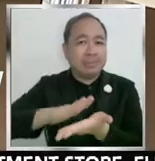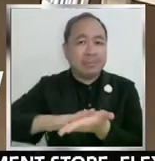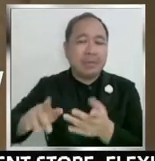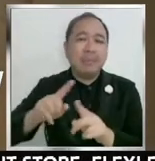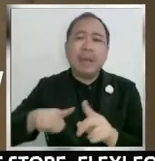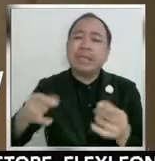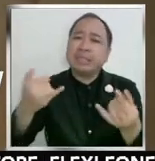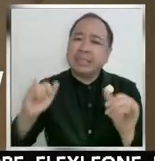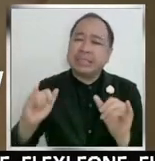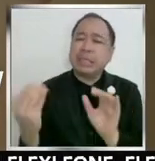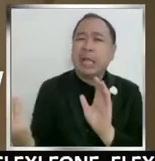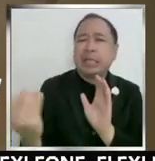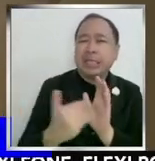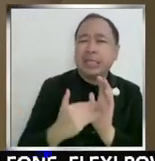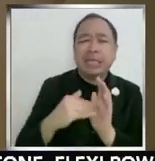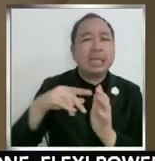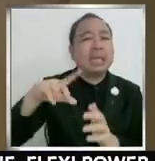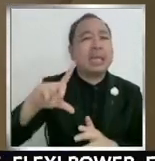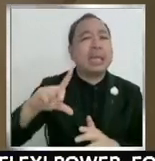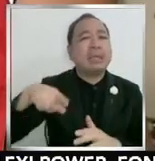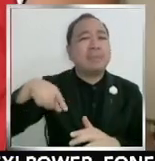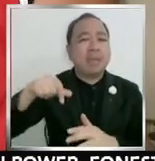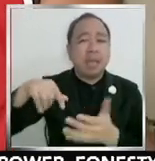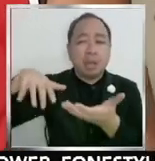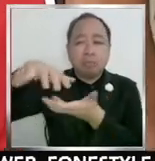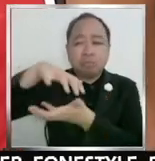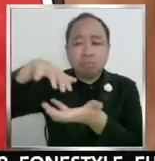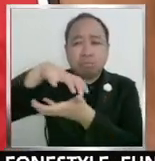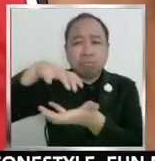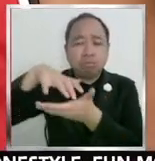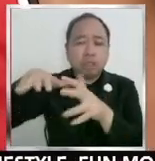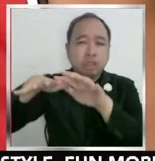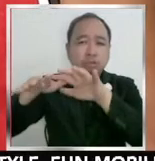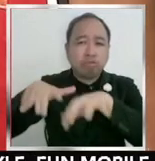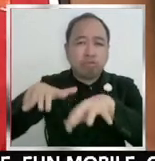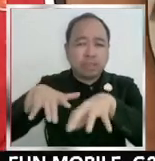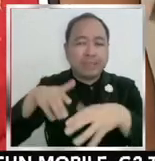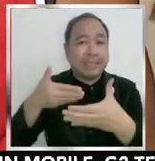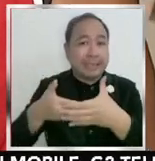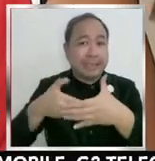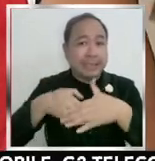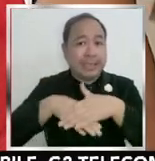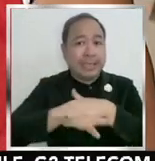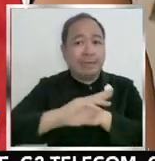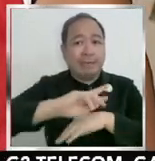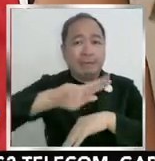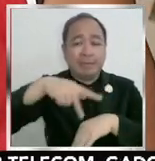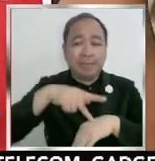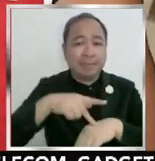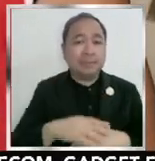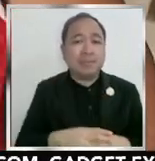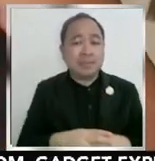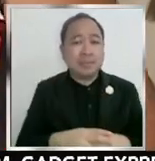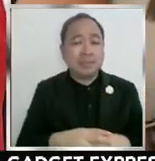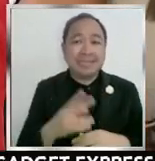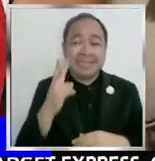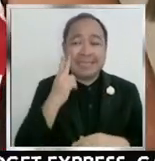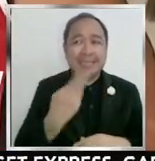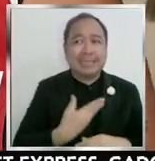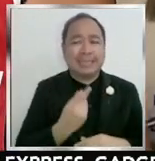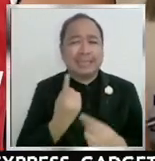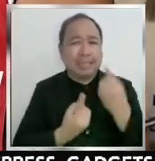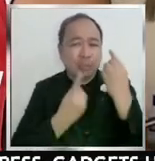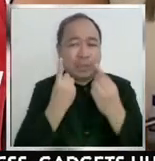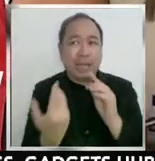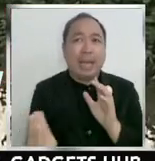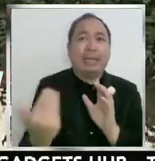na naman papalapit sa bansa. Sabi sa mga teacher, yan muna nagaganyan, nakaangat muna ng ganyan. Kasi mahirap kung pabalik-balik trabaho natin,